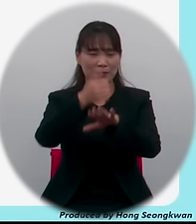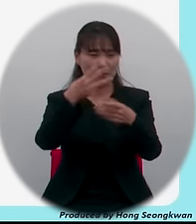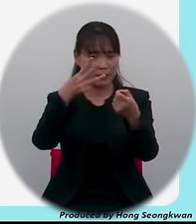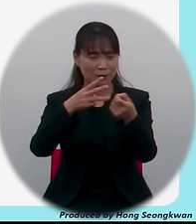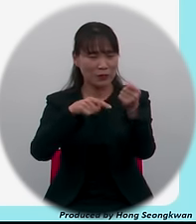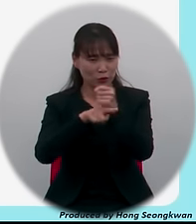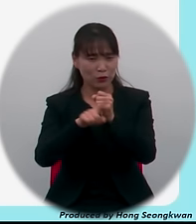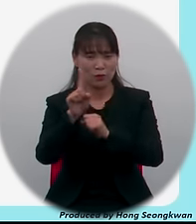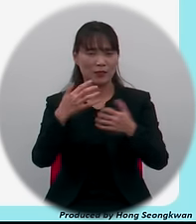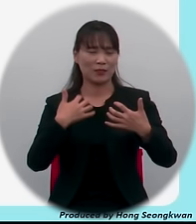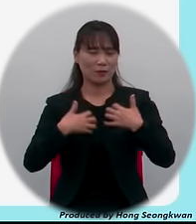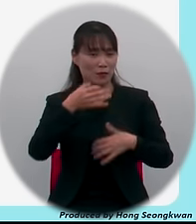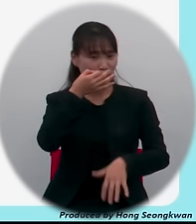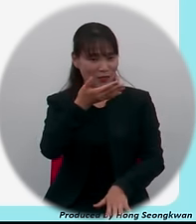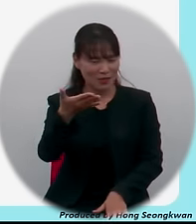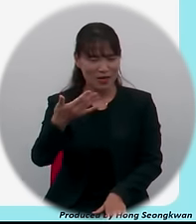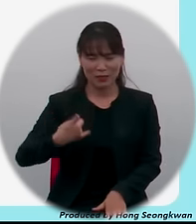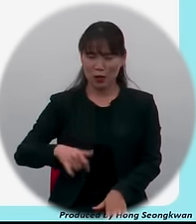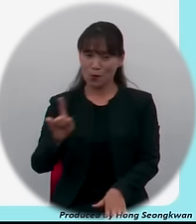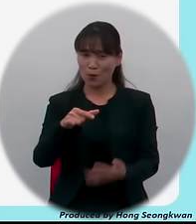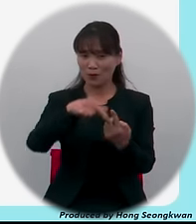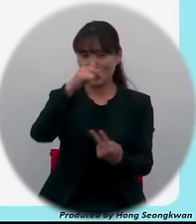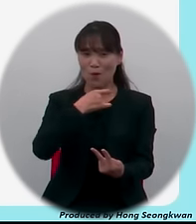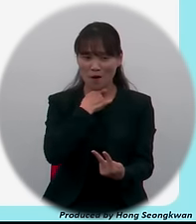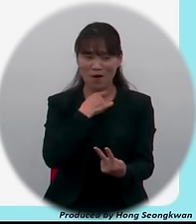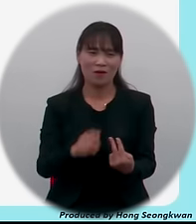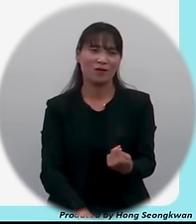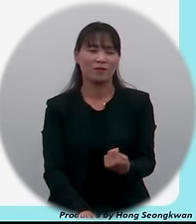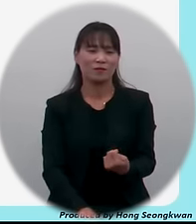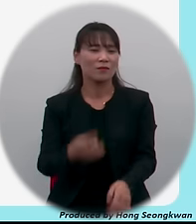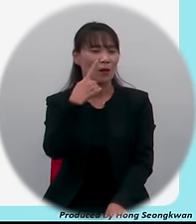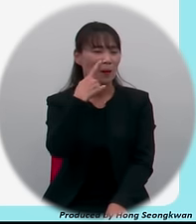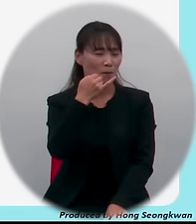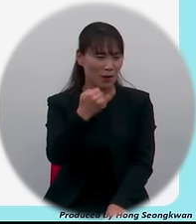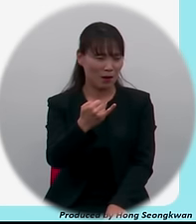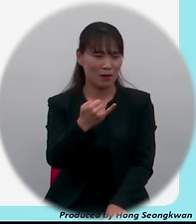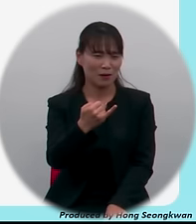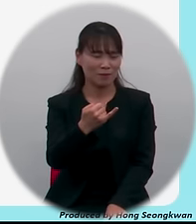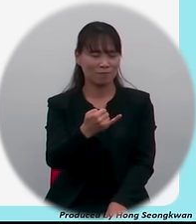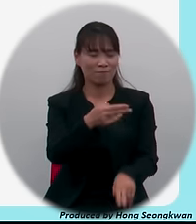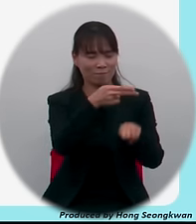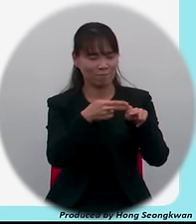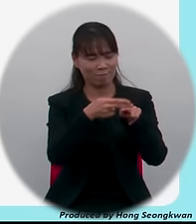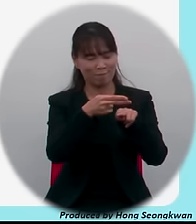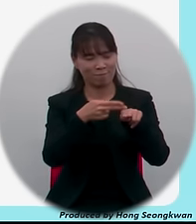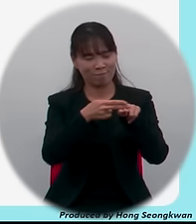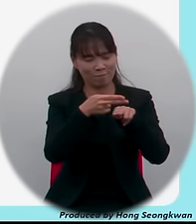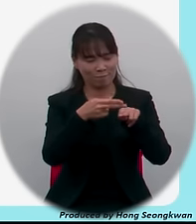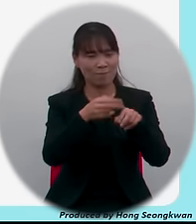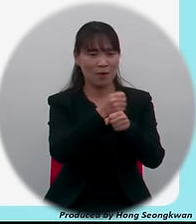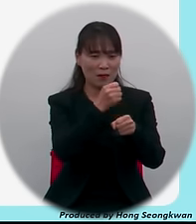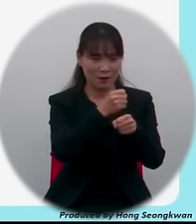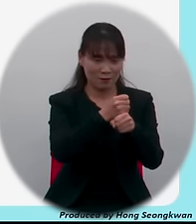재밌는 보기를 드릴게요 우리 자녀들 어떤 걸 선택할 것 같습니까 일단 우리 엄마가 새벽 내내 열심히